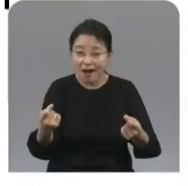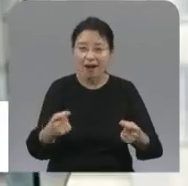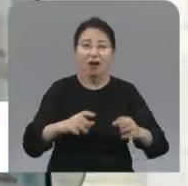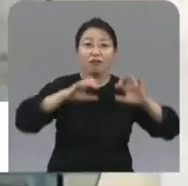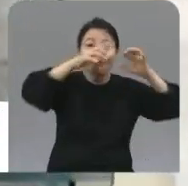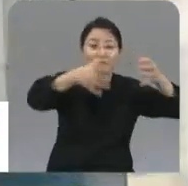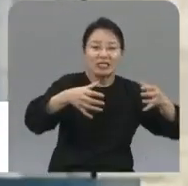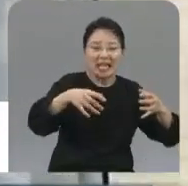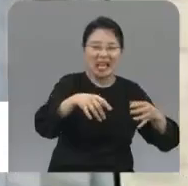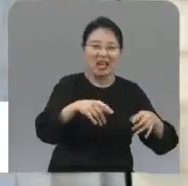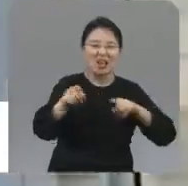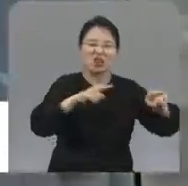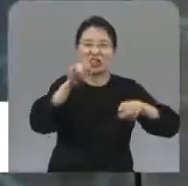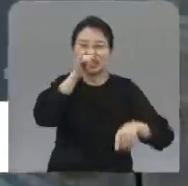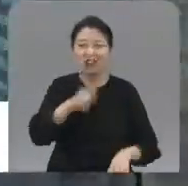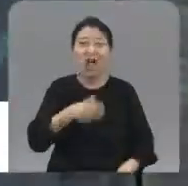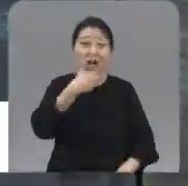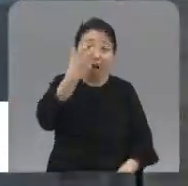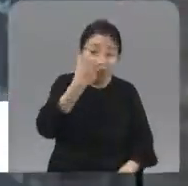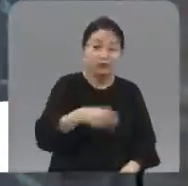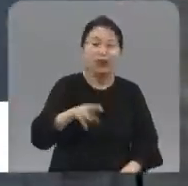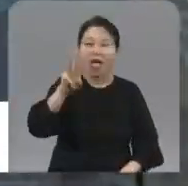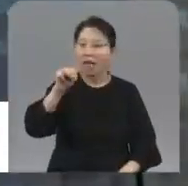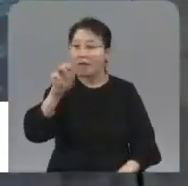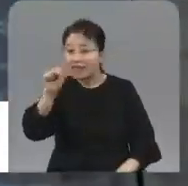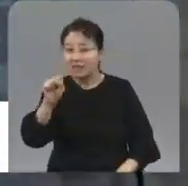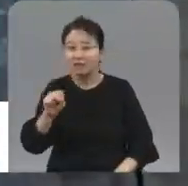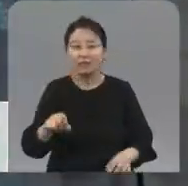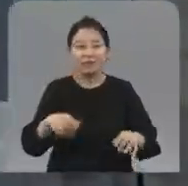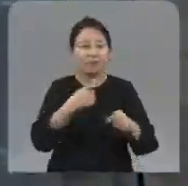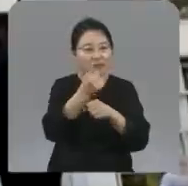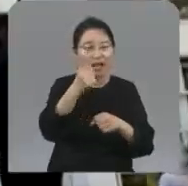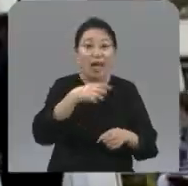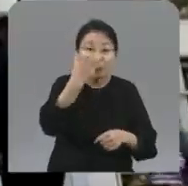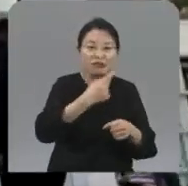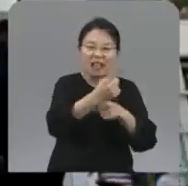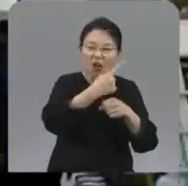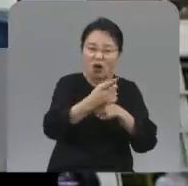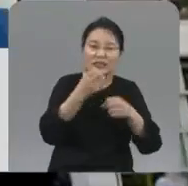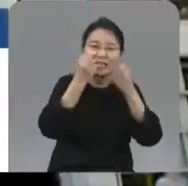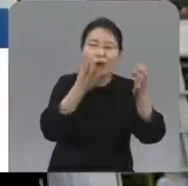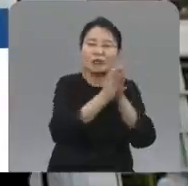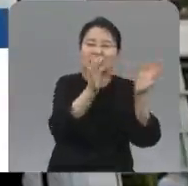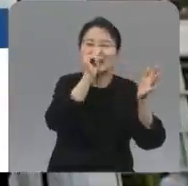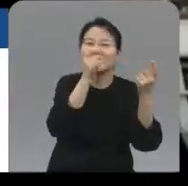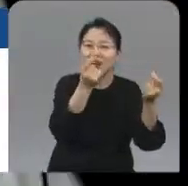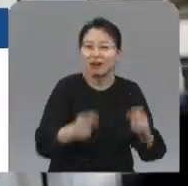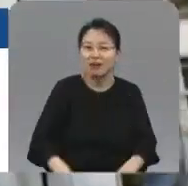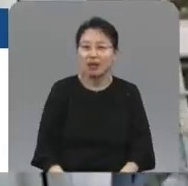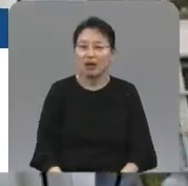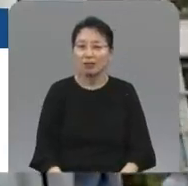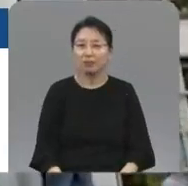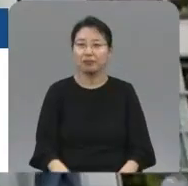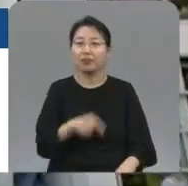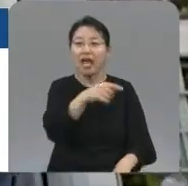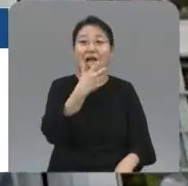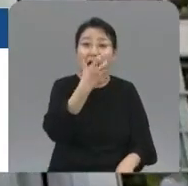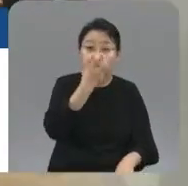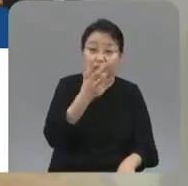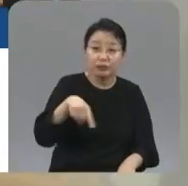das weltgrößt die tierunternehmen einsteigen koreanisch Unternehmen für LG und never wollen mit